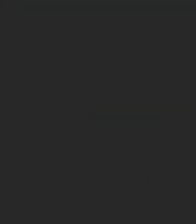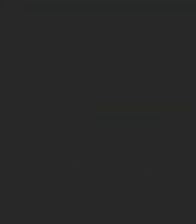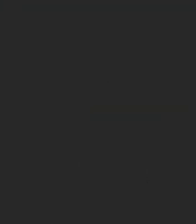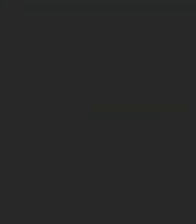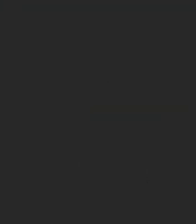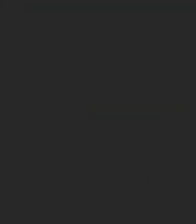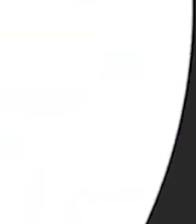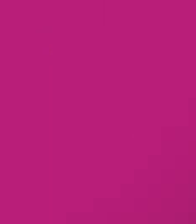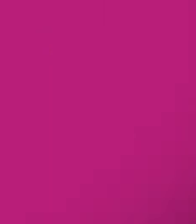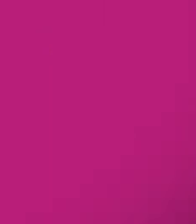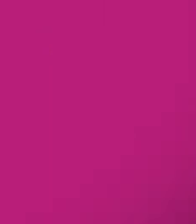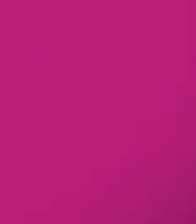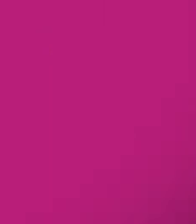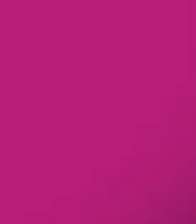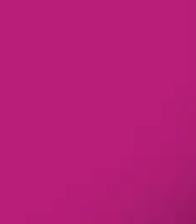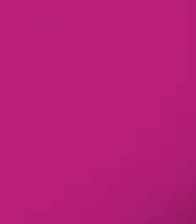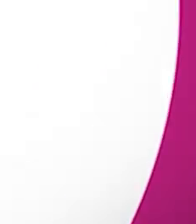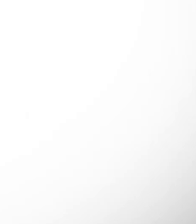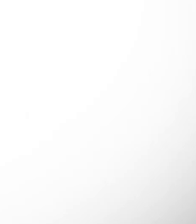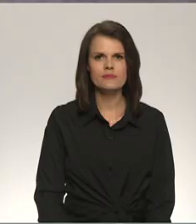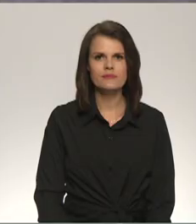Re! Viss ēters ir te!